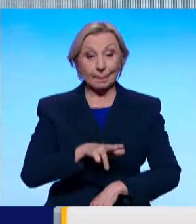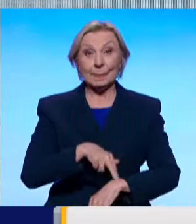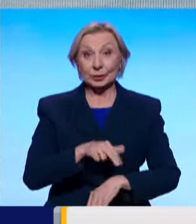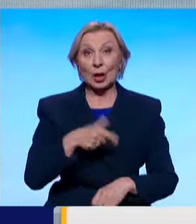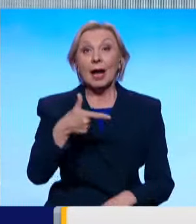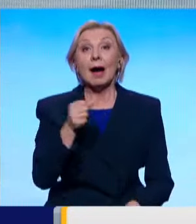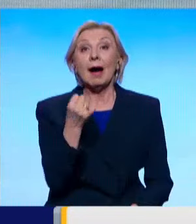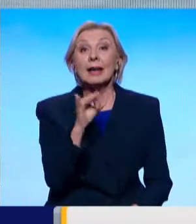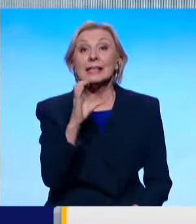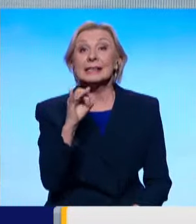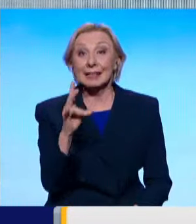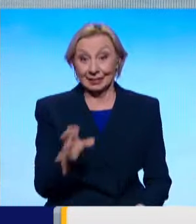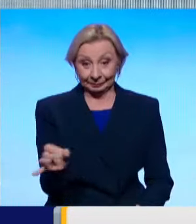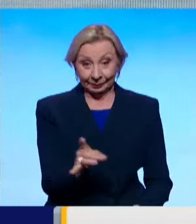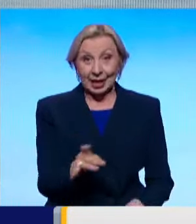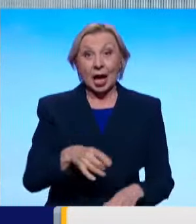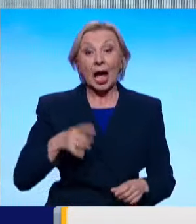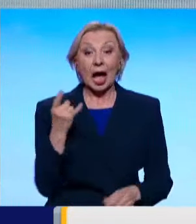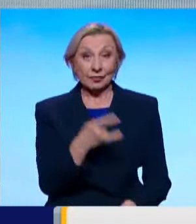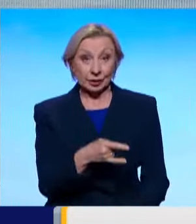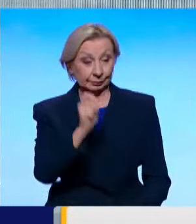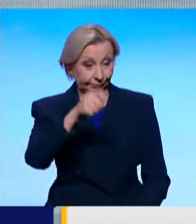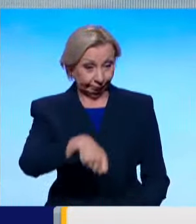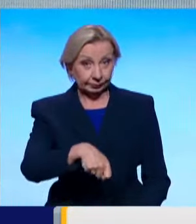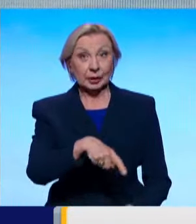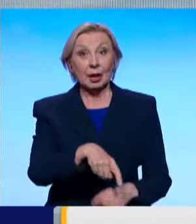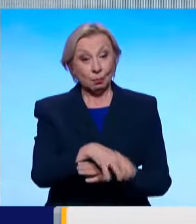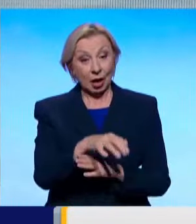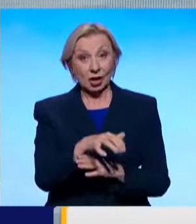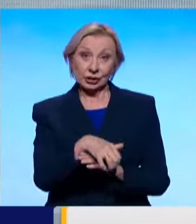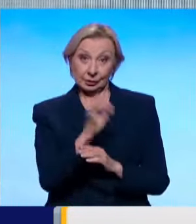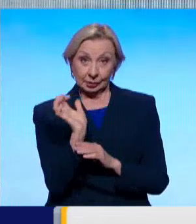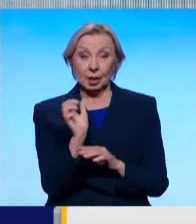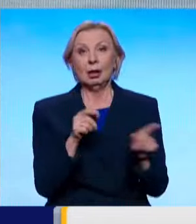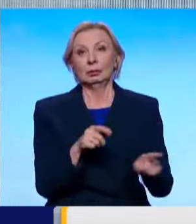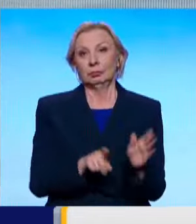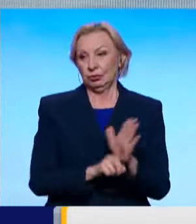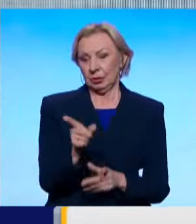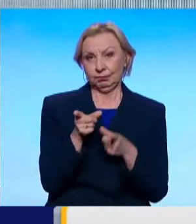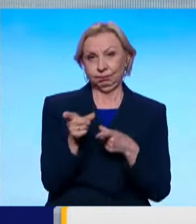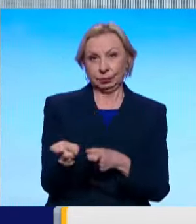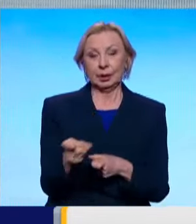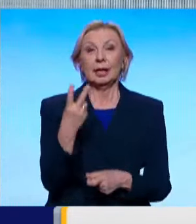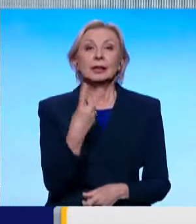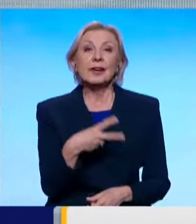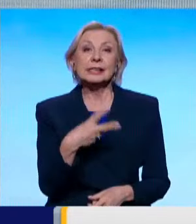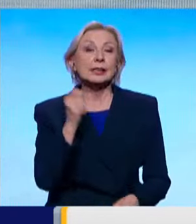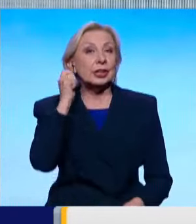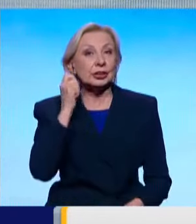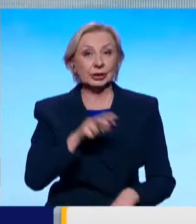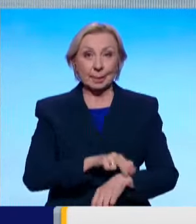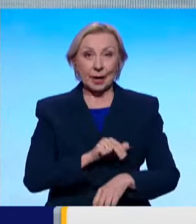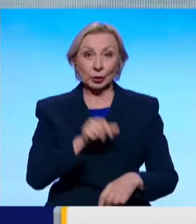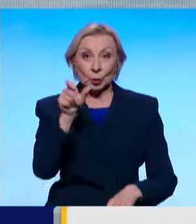у Гайсинському районі автівку. На прохання відкрити багажник пасажир машини відкрив вогонь. 20-річний